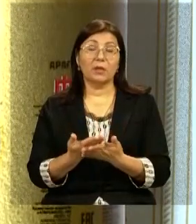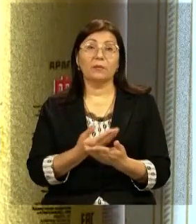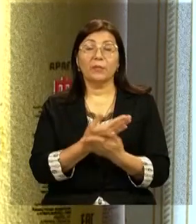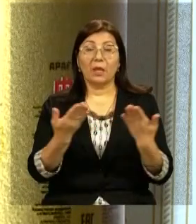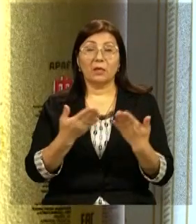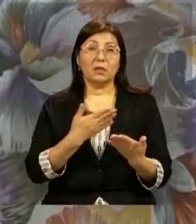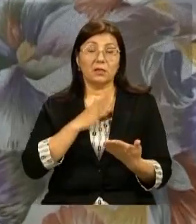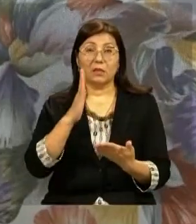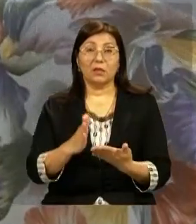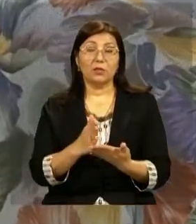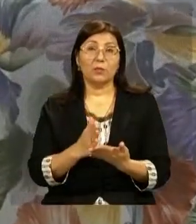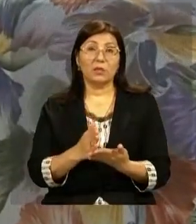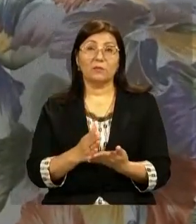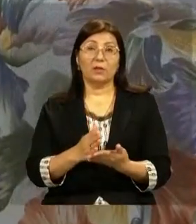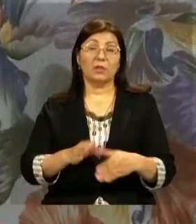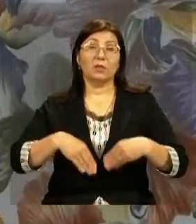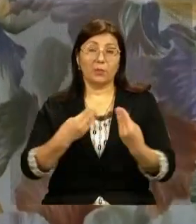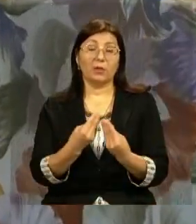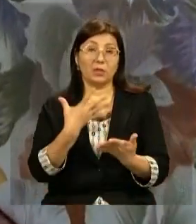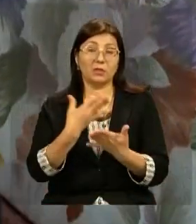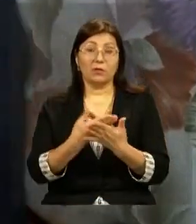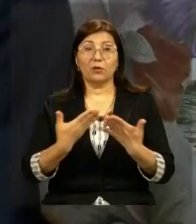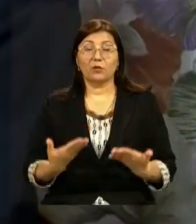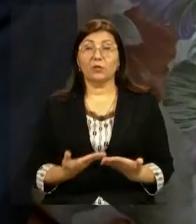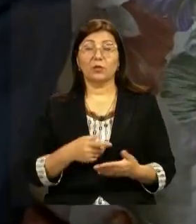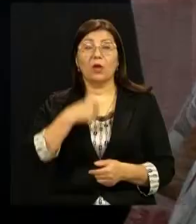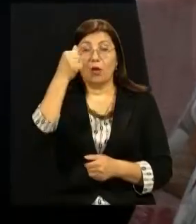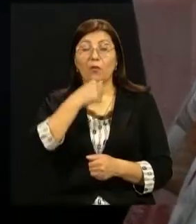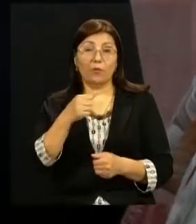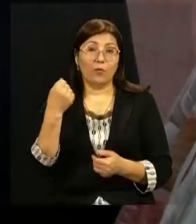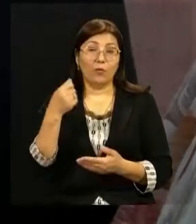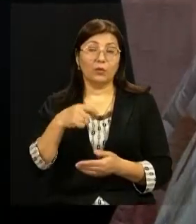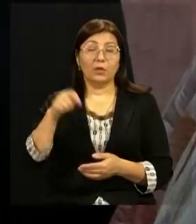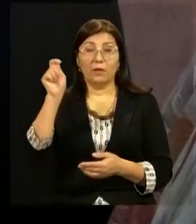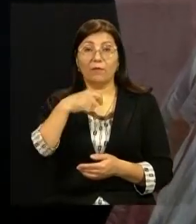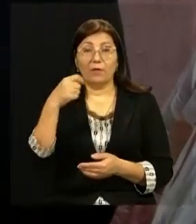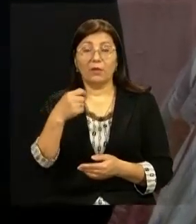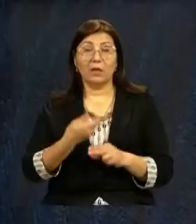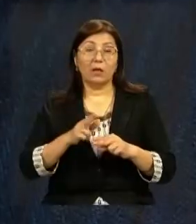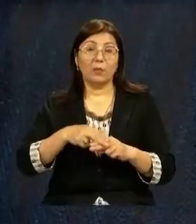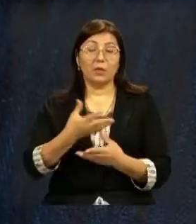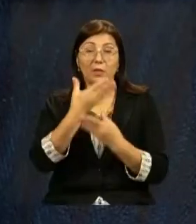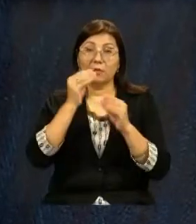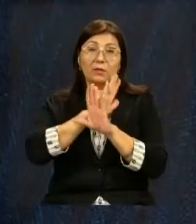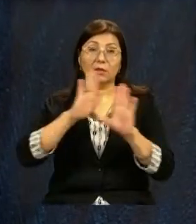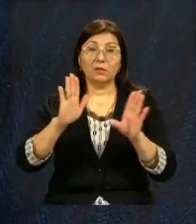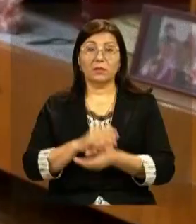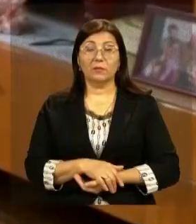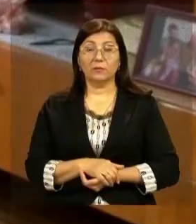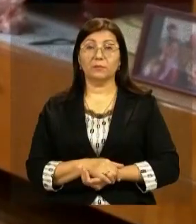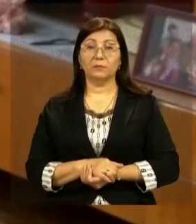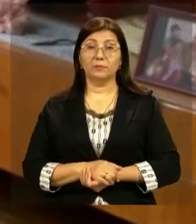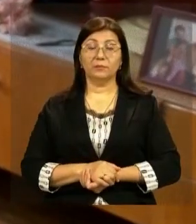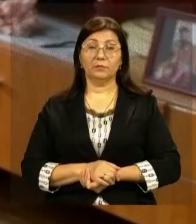и за нас, будущее поколение, он проливал свою кровь в годы войны. И об этом важно и нужно помнить. Владимир Федотов, Николай Сырбов, Бахыржан